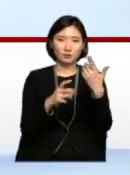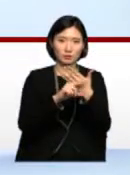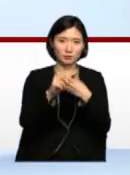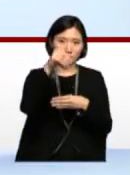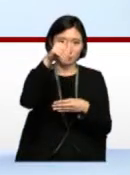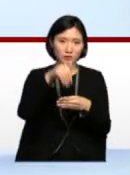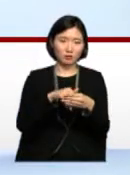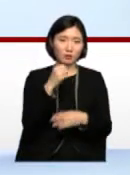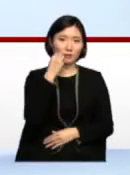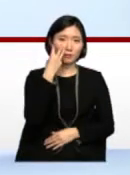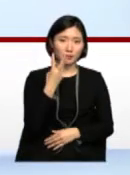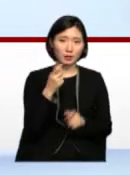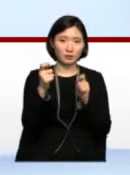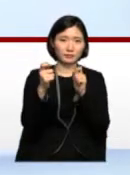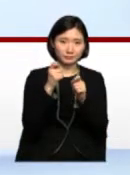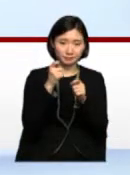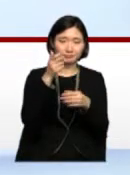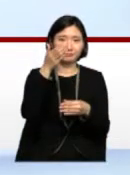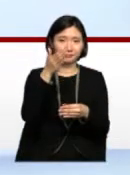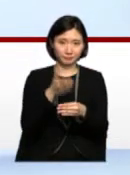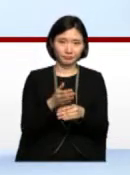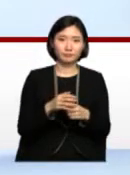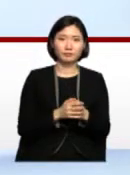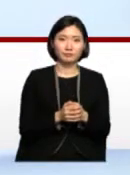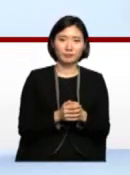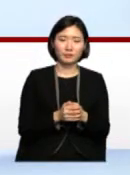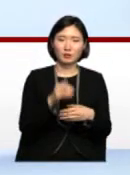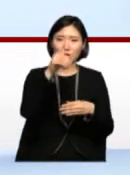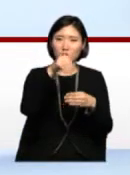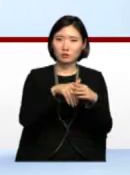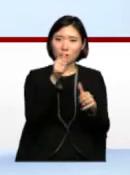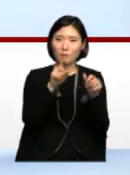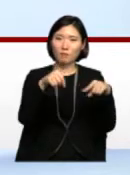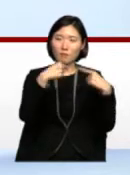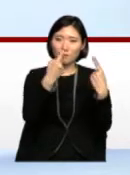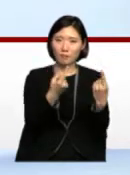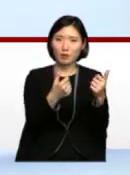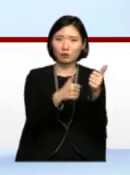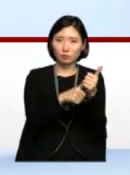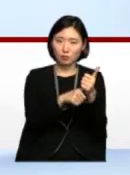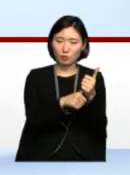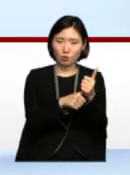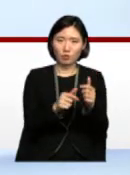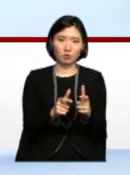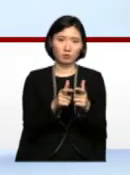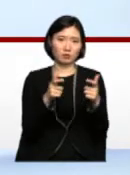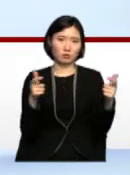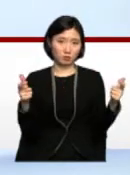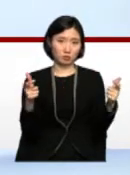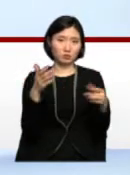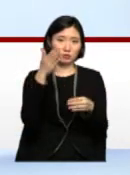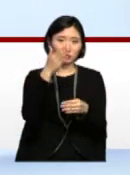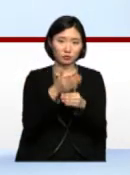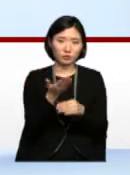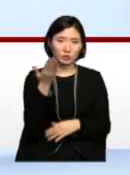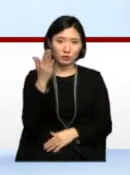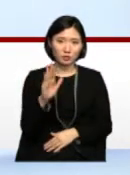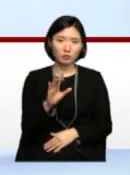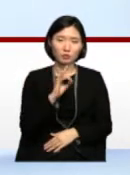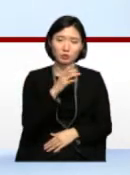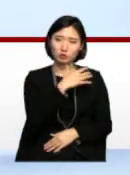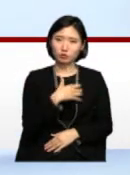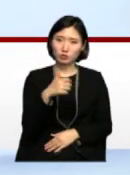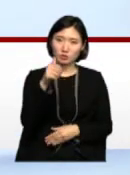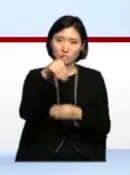6.13 지방선거가 3개월이 앞으로 다가왔습니다. 선거레이스에 뛰어든 후보들도 속속 늘어나고 있는데요. 유독